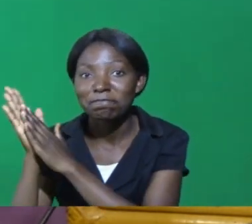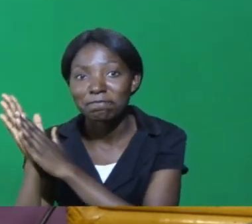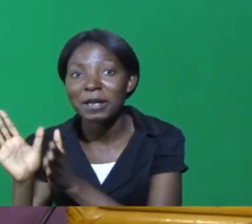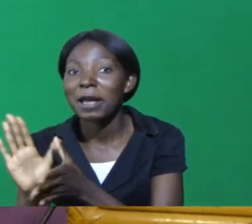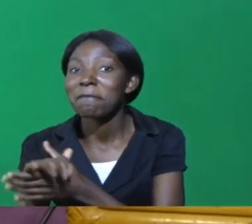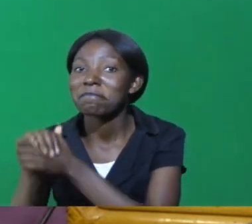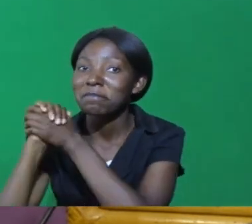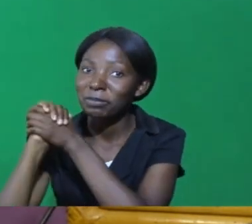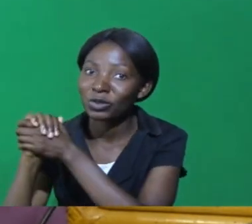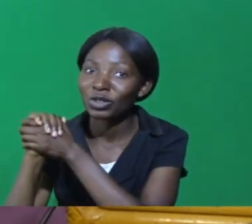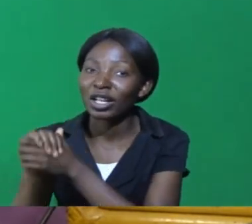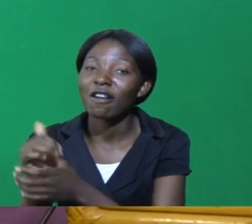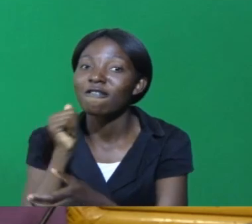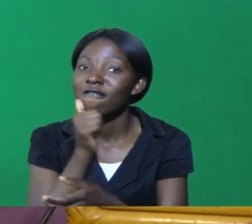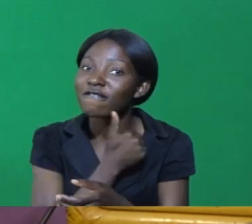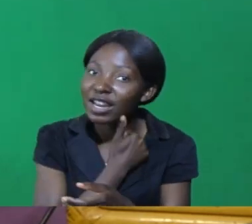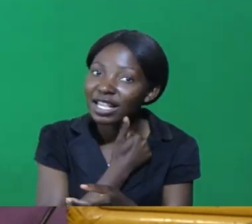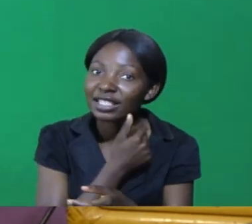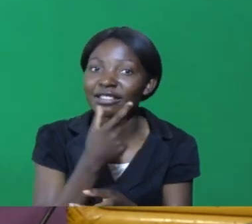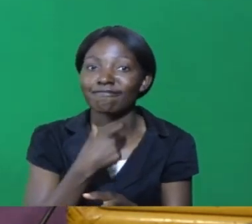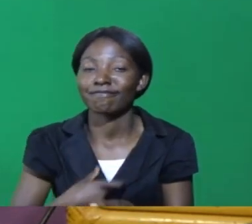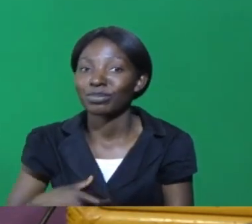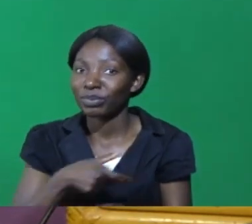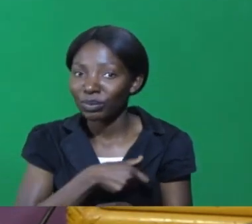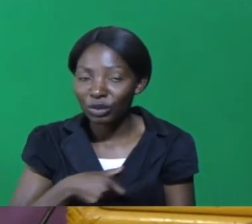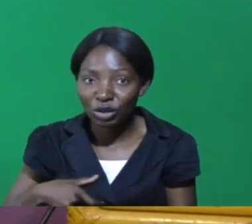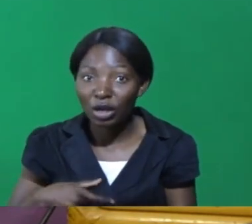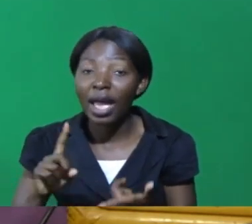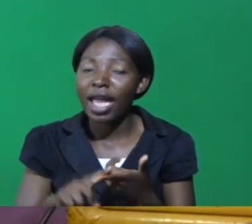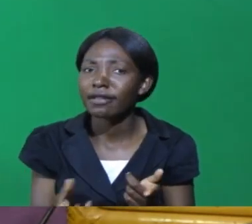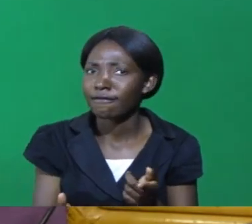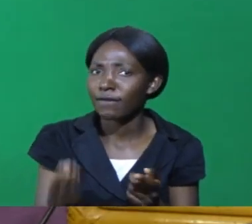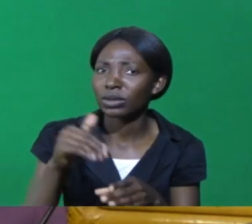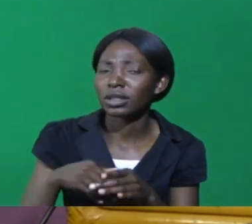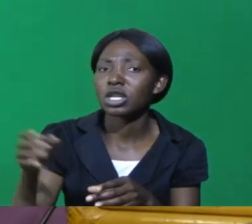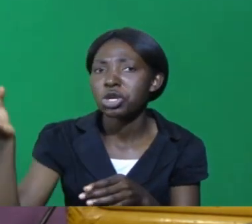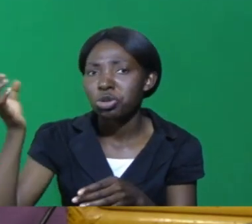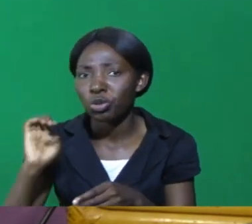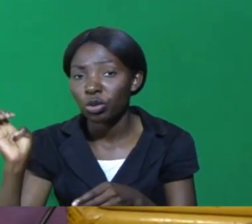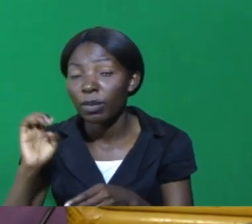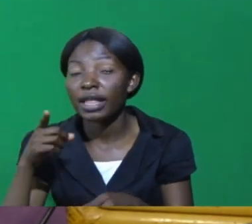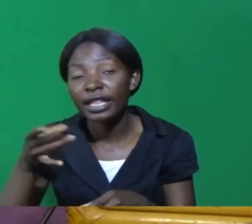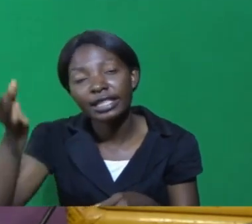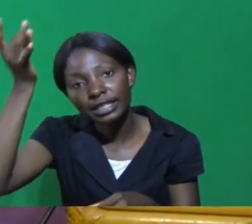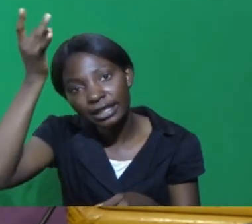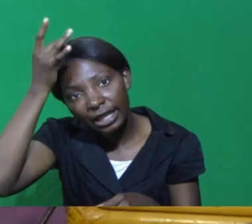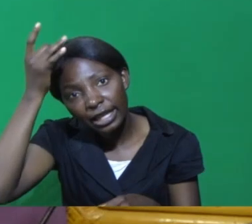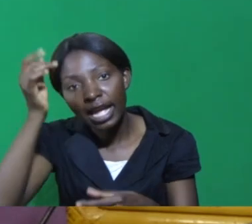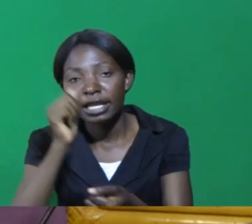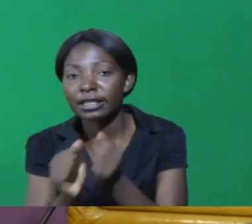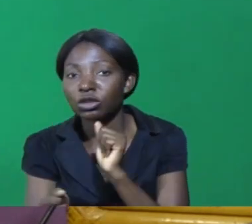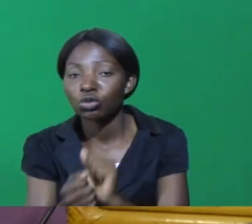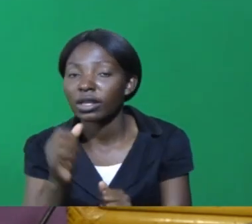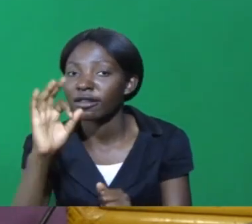France, Switzerland neItaly owanikwawo ari kuEurope ikoko. mambo uyu